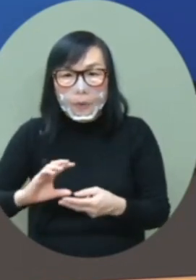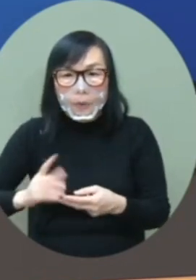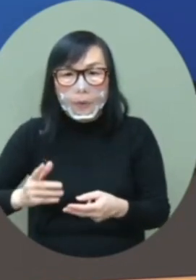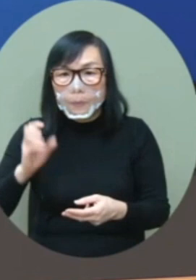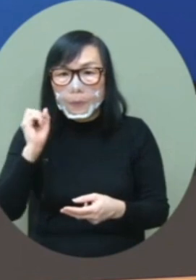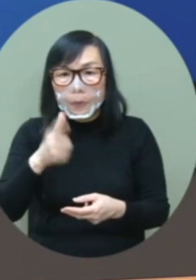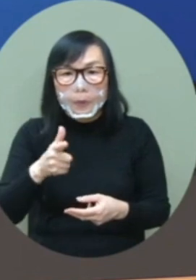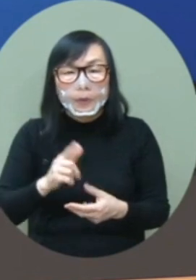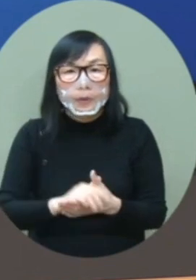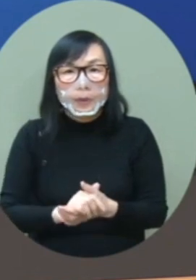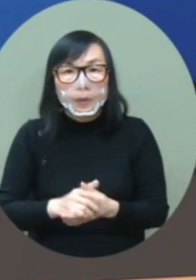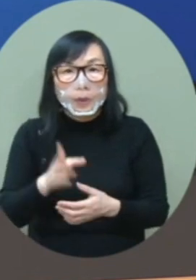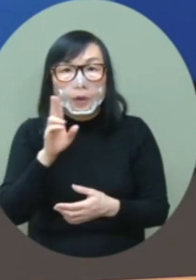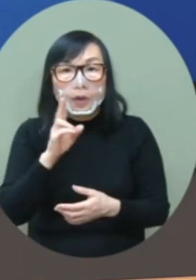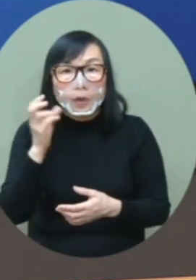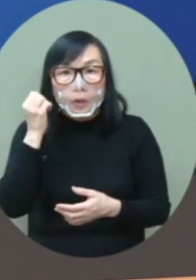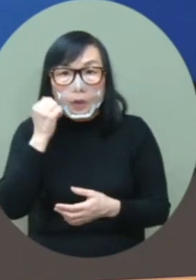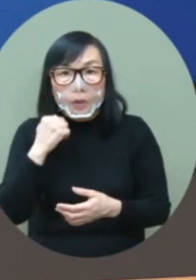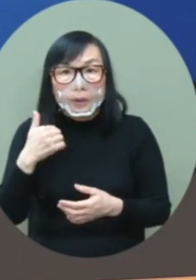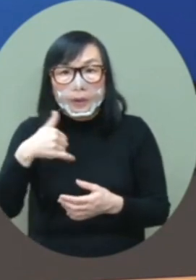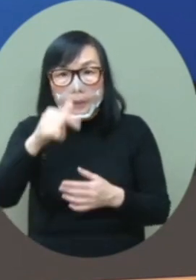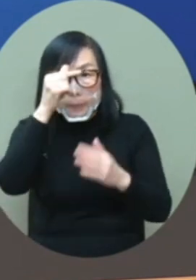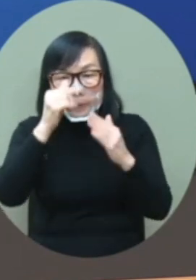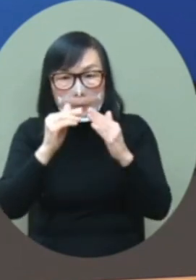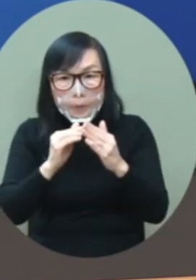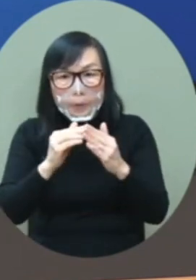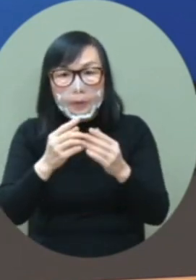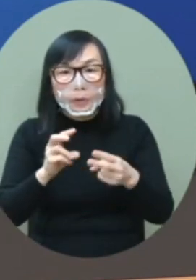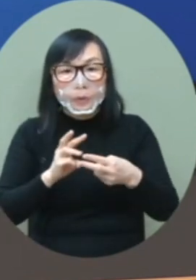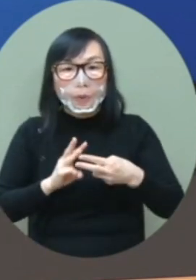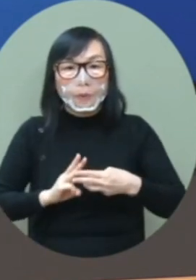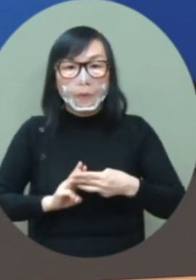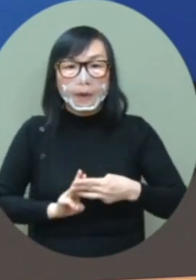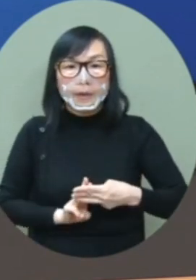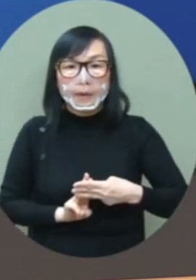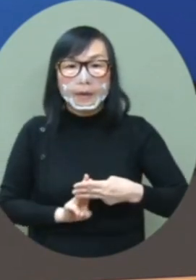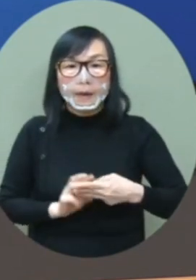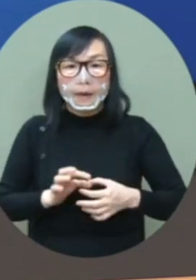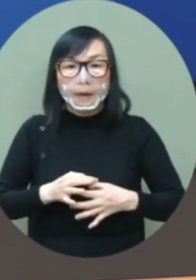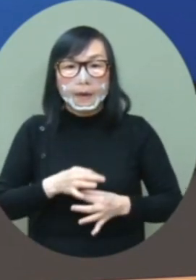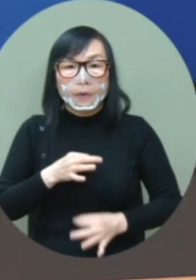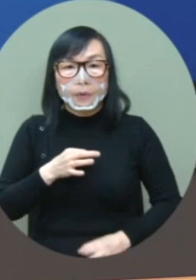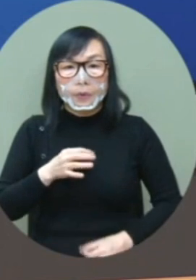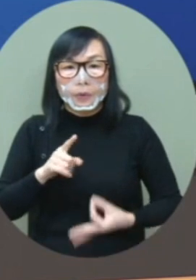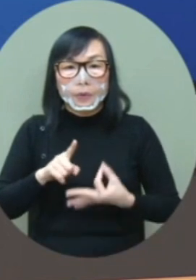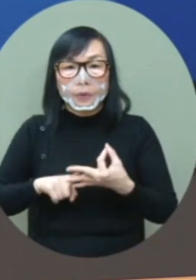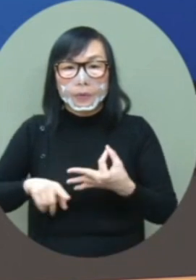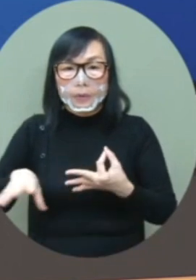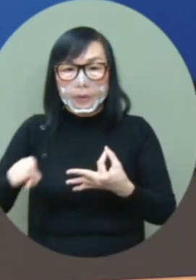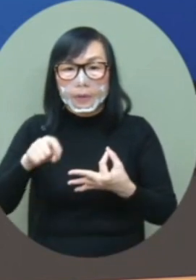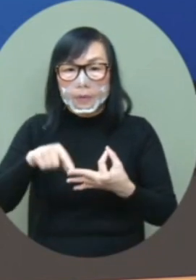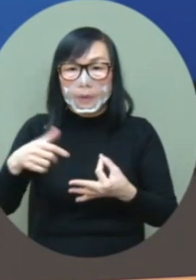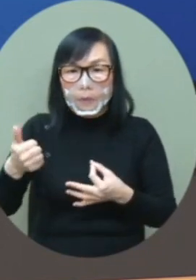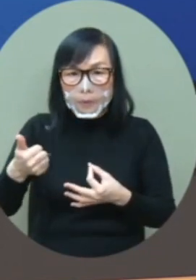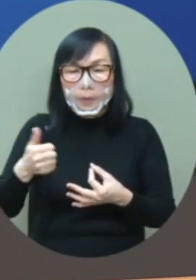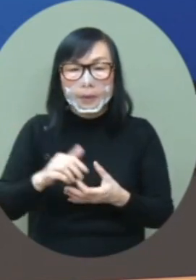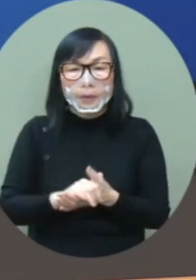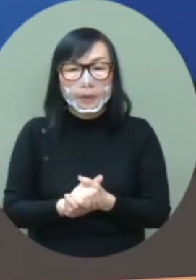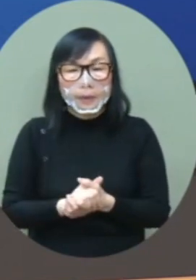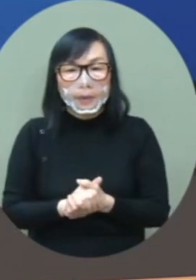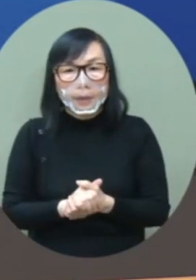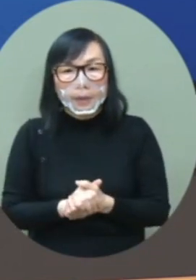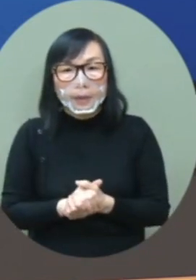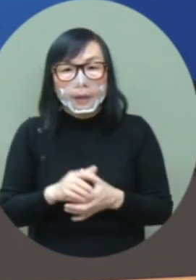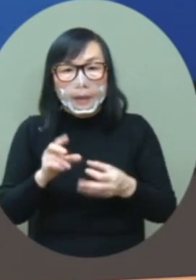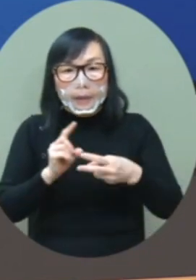另外就係如果佢嗰個長者係入院嘅，佢需要用胃喉嘅，咁可能用呢個 Molnupiravir 咧就會好啲啦，因為佢可以喺